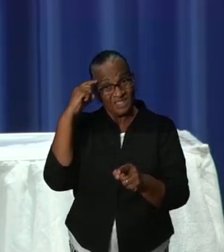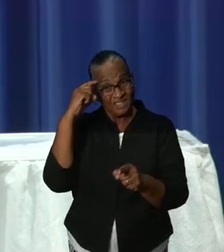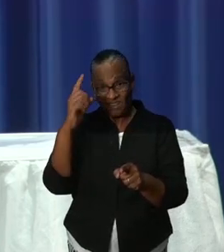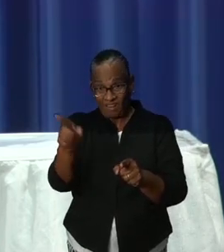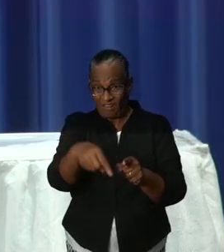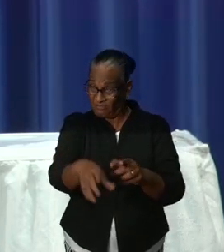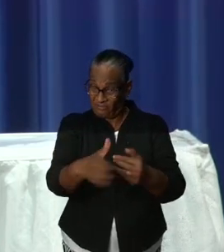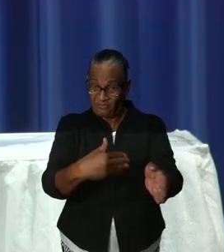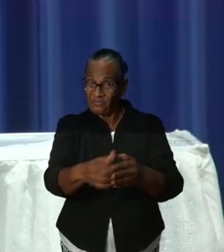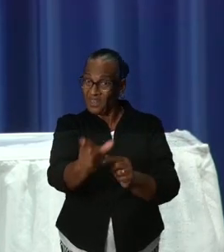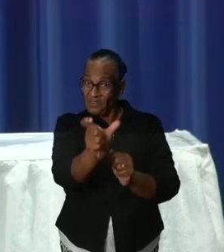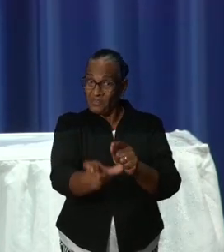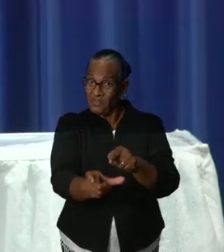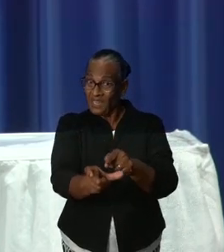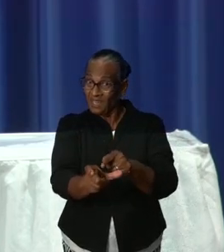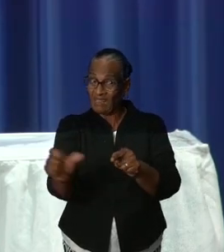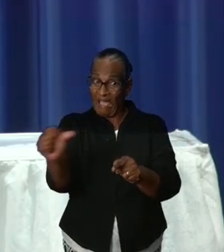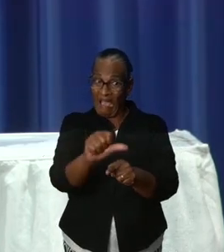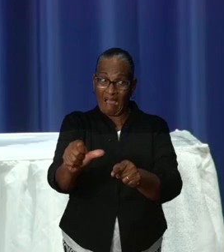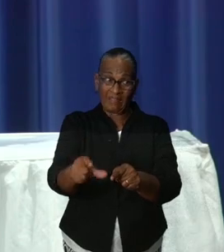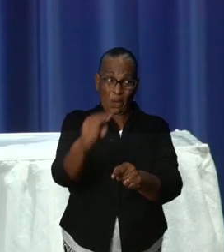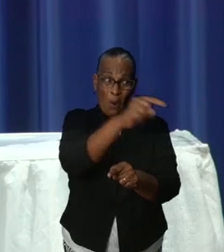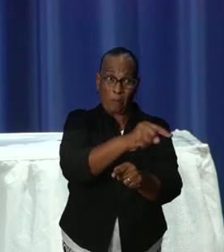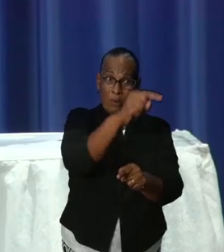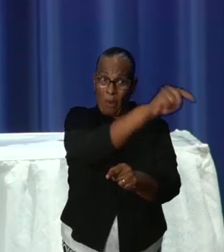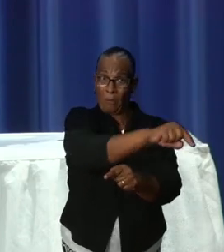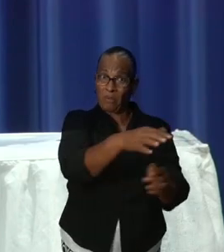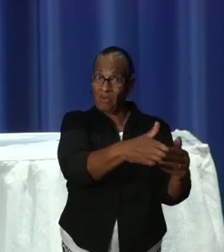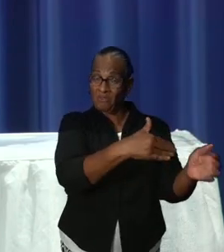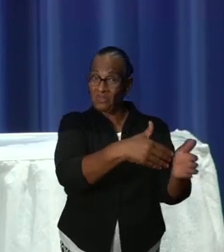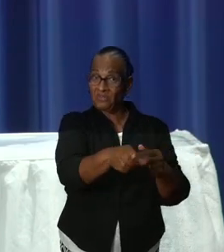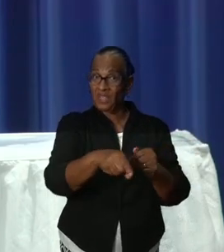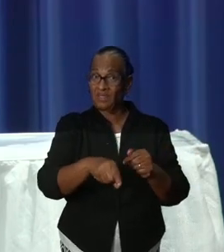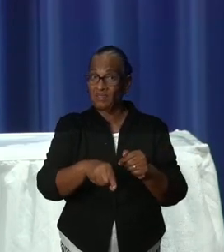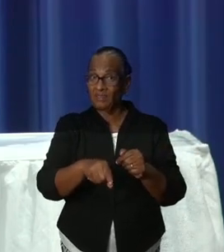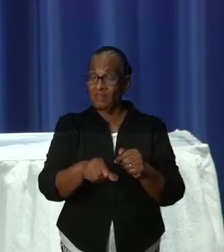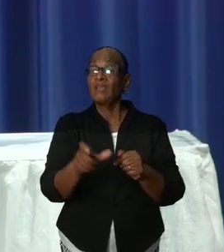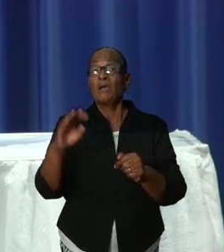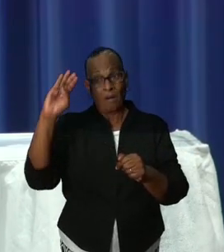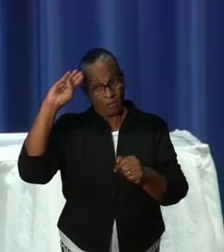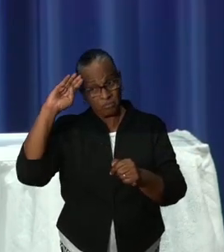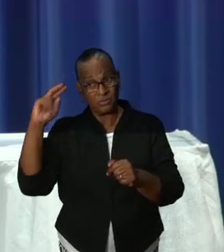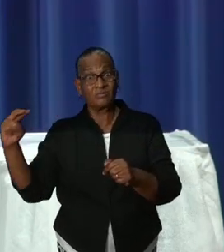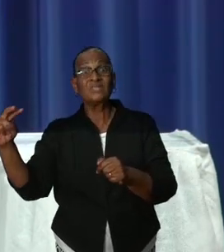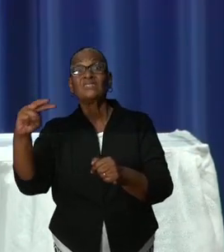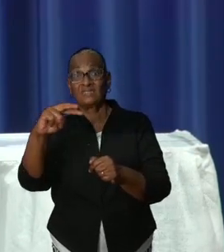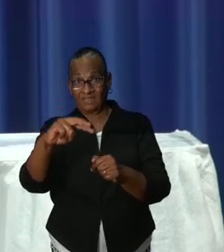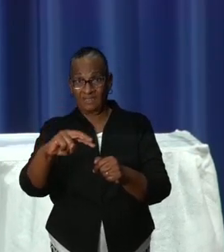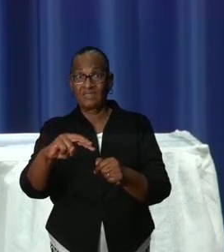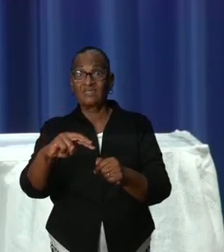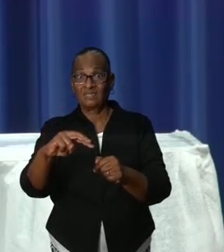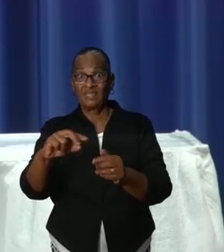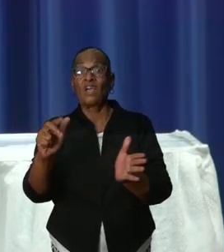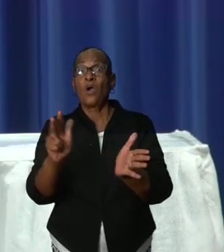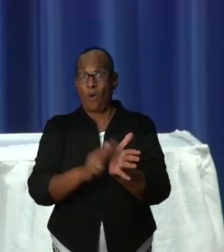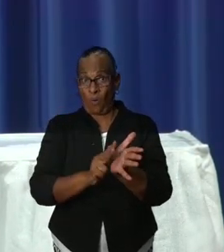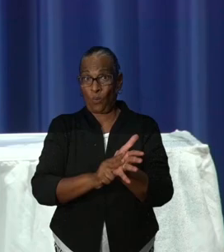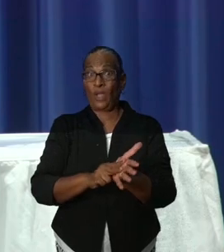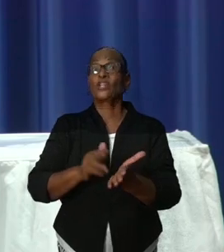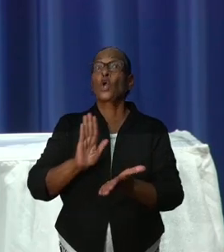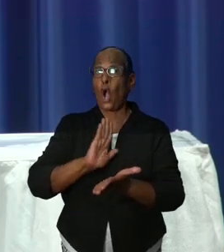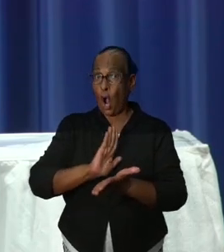vormen en voor anderen. Dat artikel plaatsende binnen het geheel van de wet